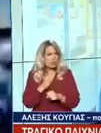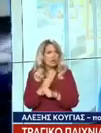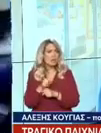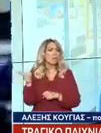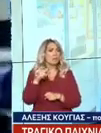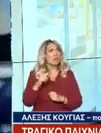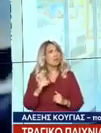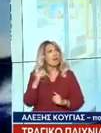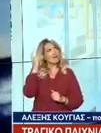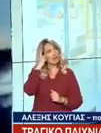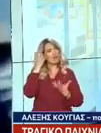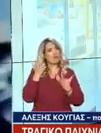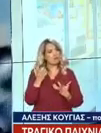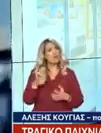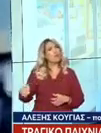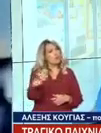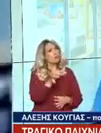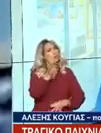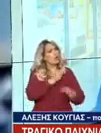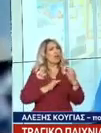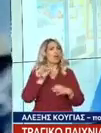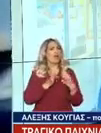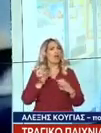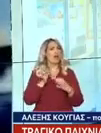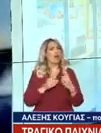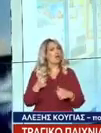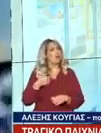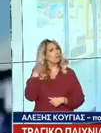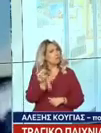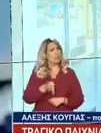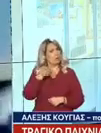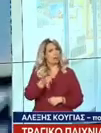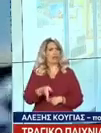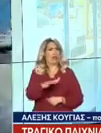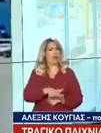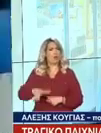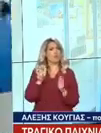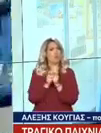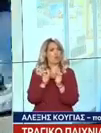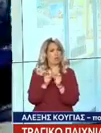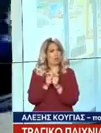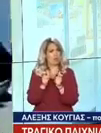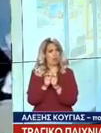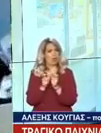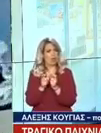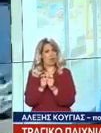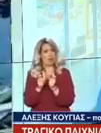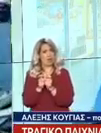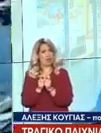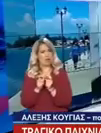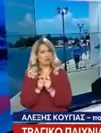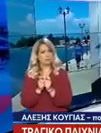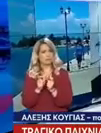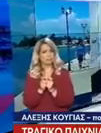άντρας. Όμως από ό,τι μου έλεγαν όλοι, γιατί επισκεφτόμουν πολύ συχνά, είναι και ένας κύριος συναδελφός μου, τον οποίο